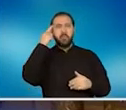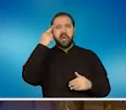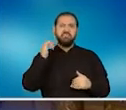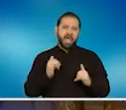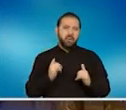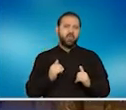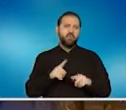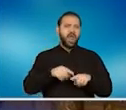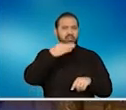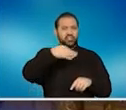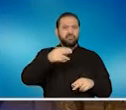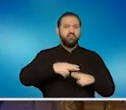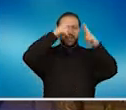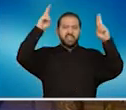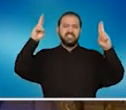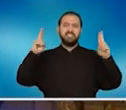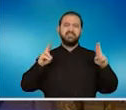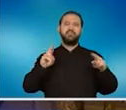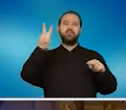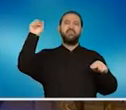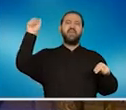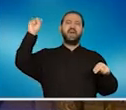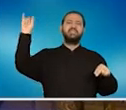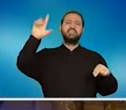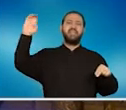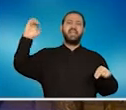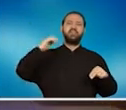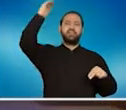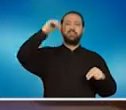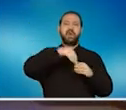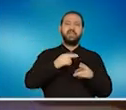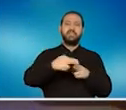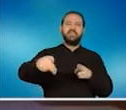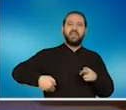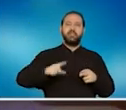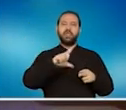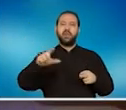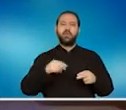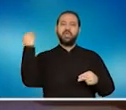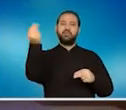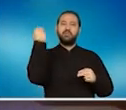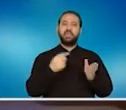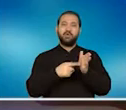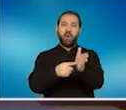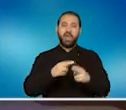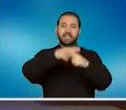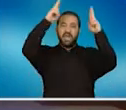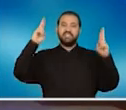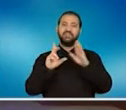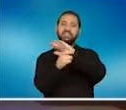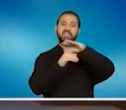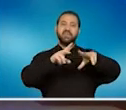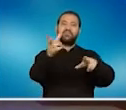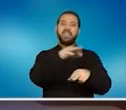așa la ceea ce spune Sfântul Vasile cel Mare în liturghia sa, că Dumnezeu a arătat sfinți